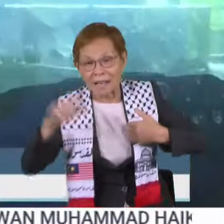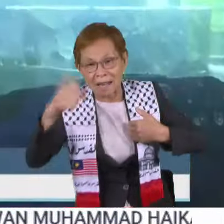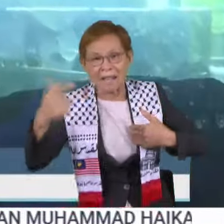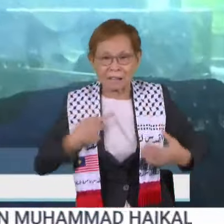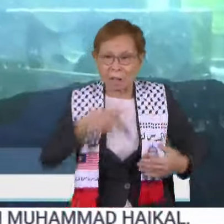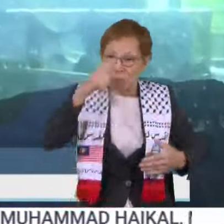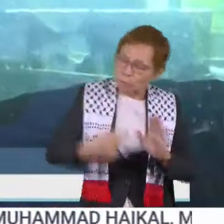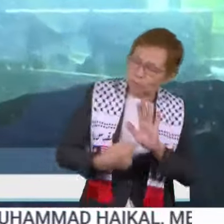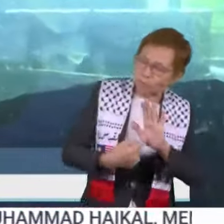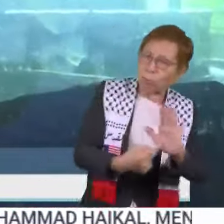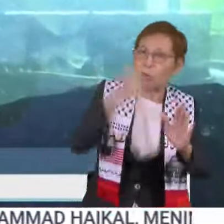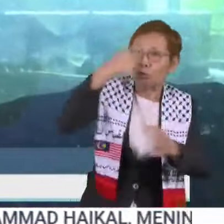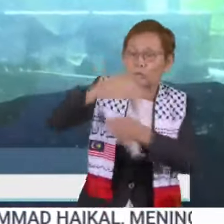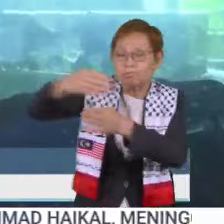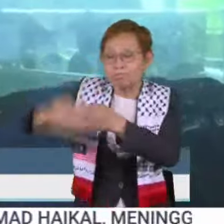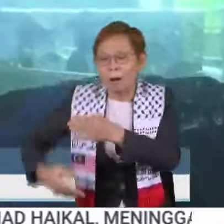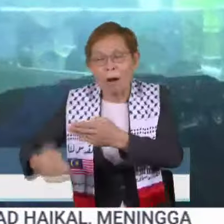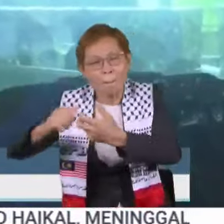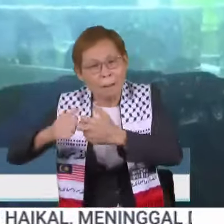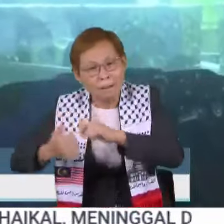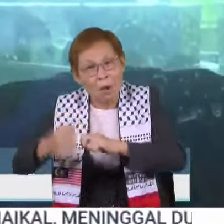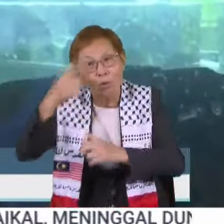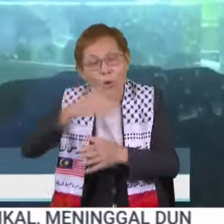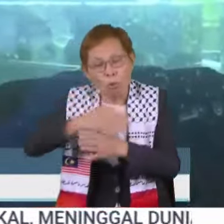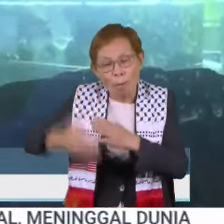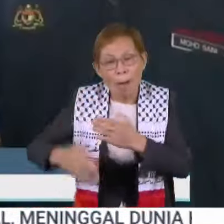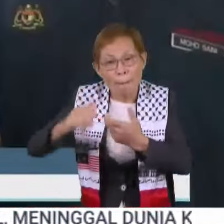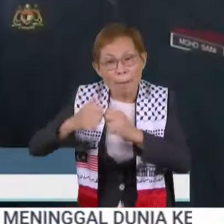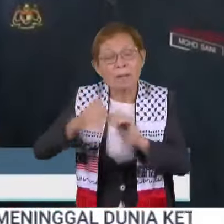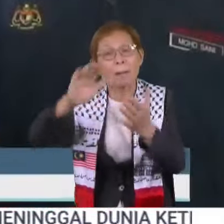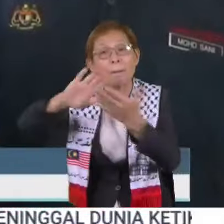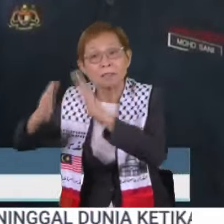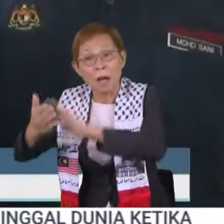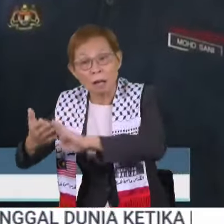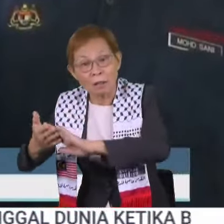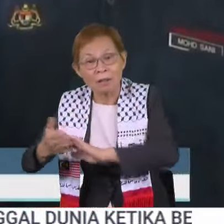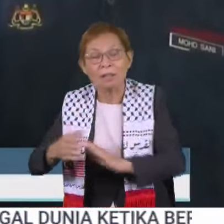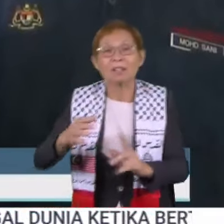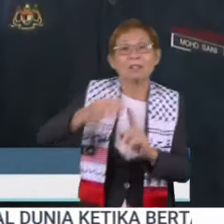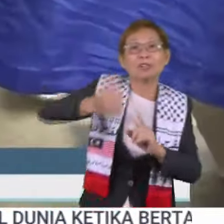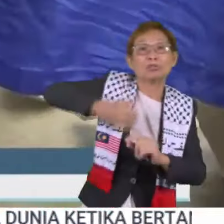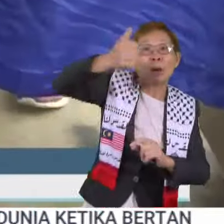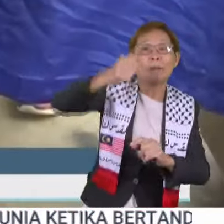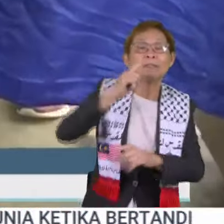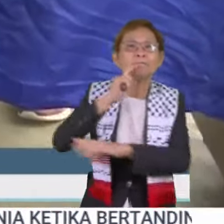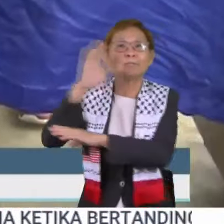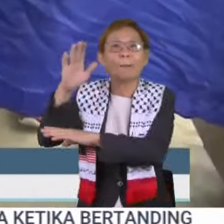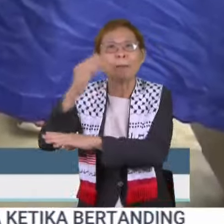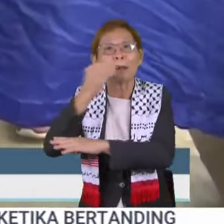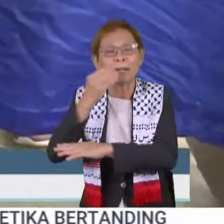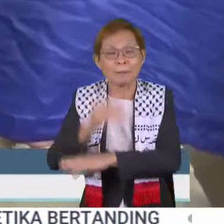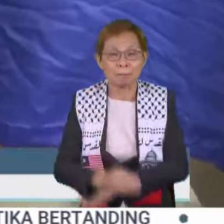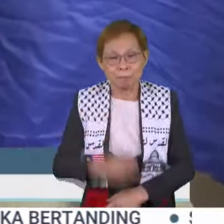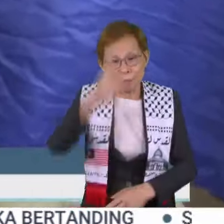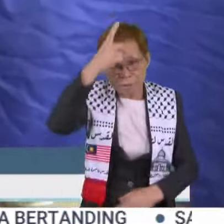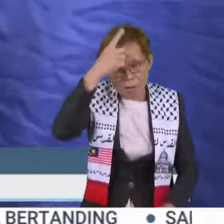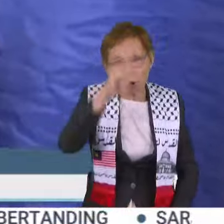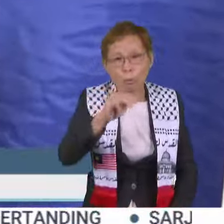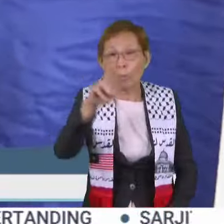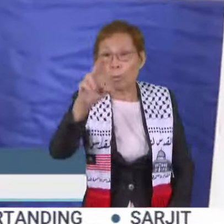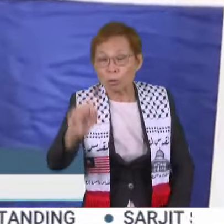ketengahkan untuk menyelesaikan masalah di masyarakat ini terutama keterjaminan makanan menurut Datuk